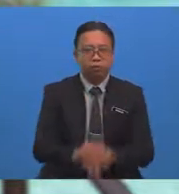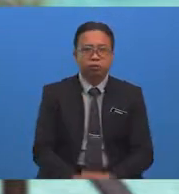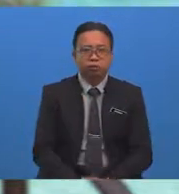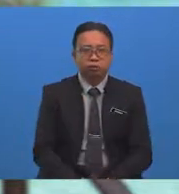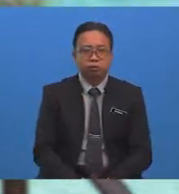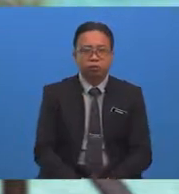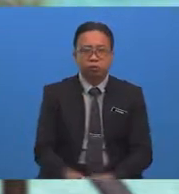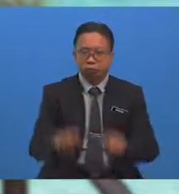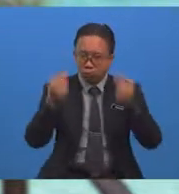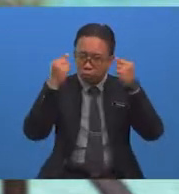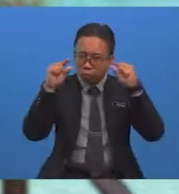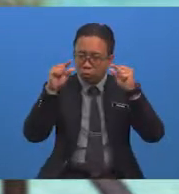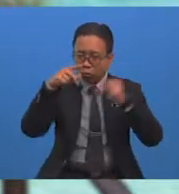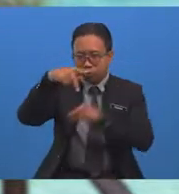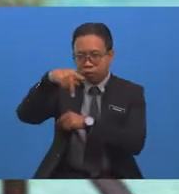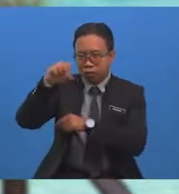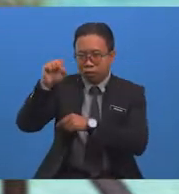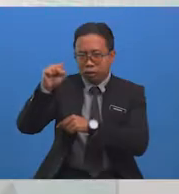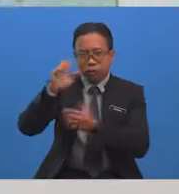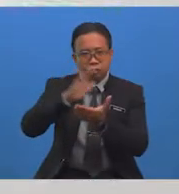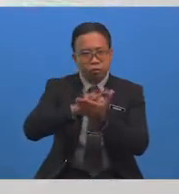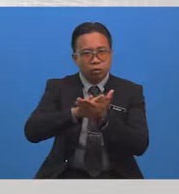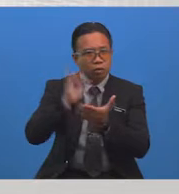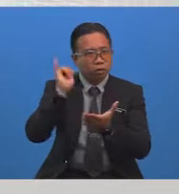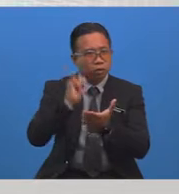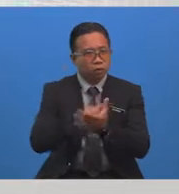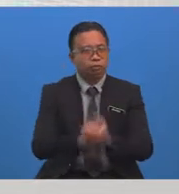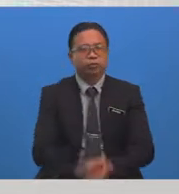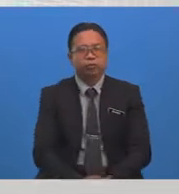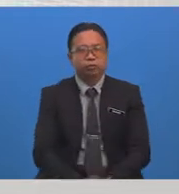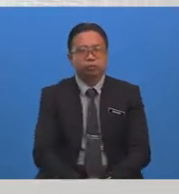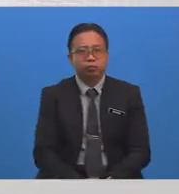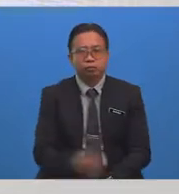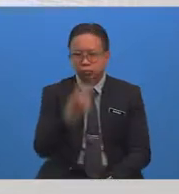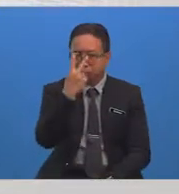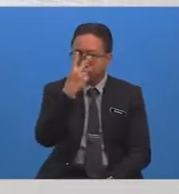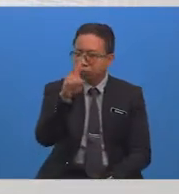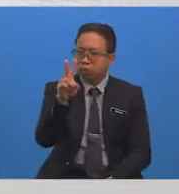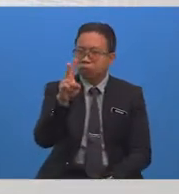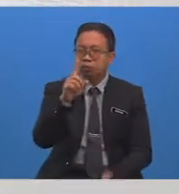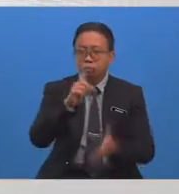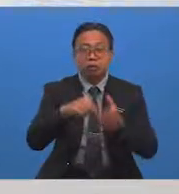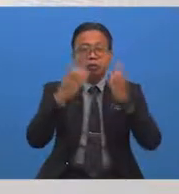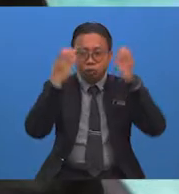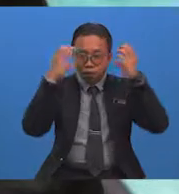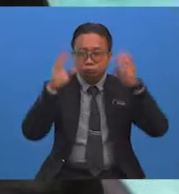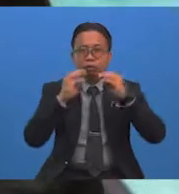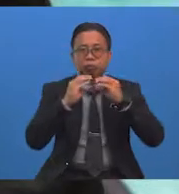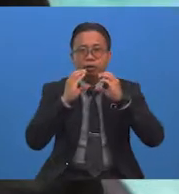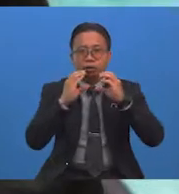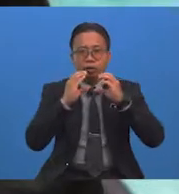Wuruk penyelaras pusat sumber Scroll tersebut Mari kita lihat the muda Maber sama beliau